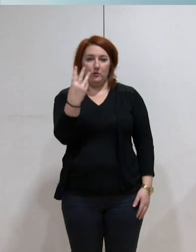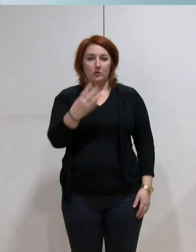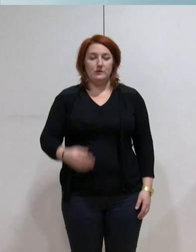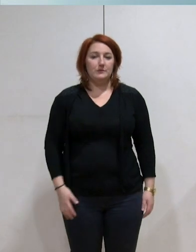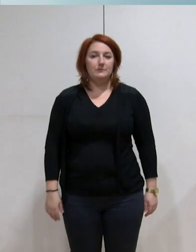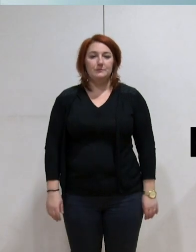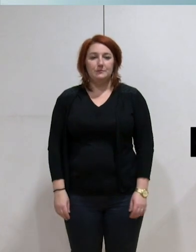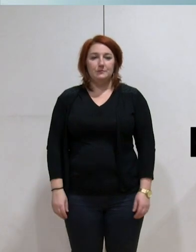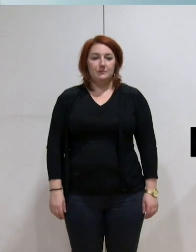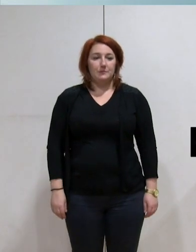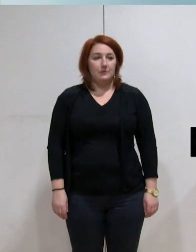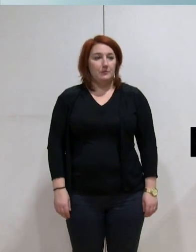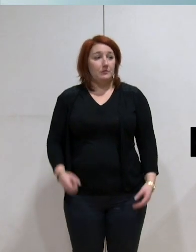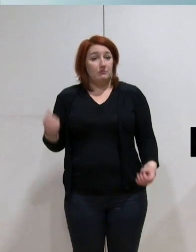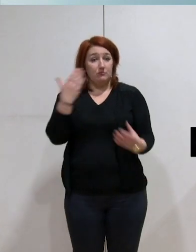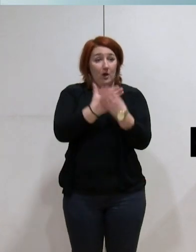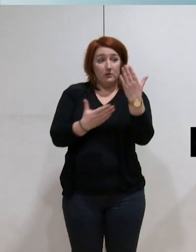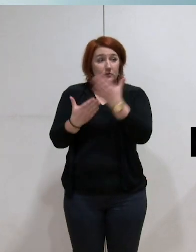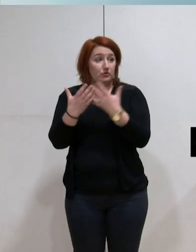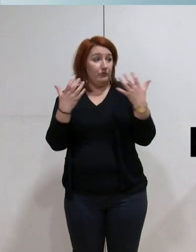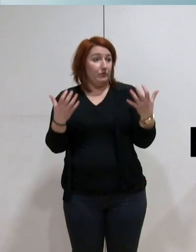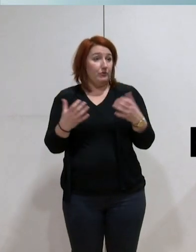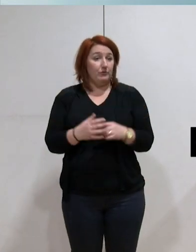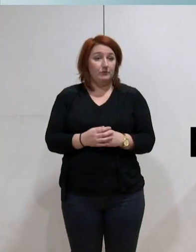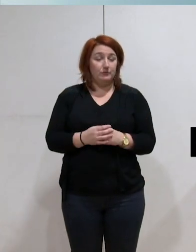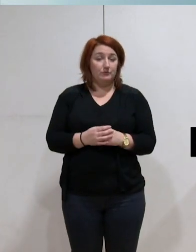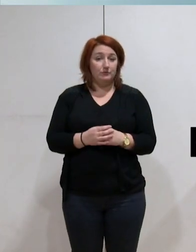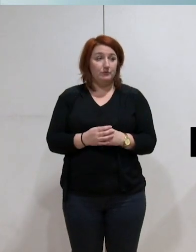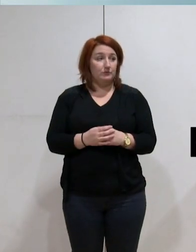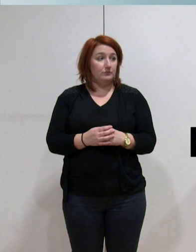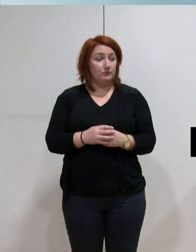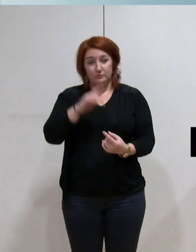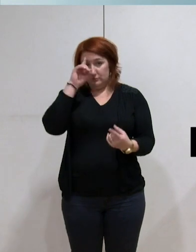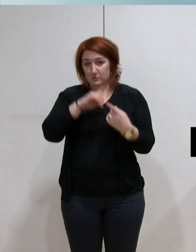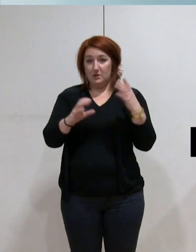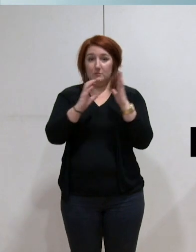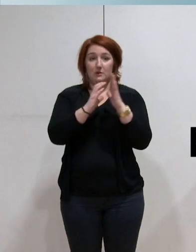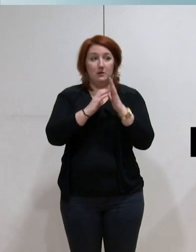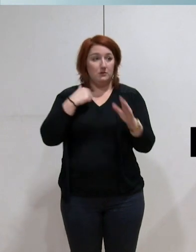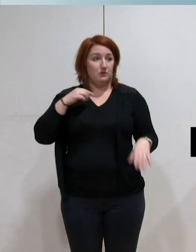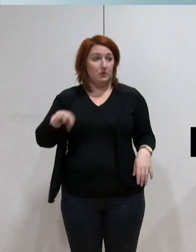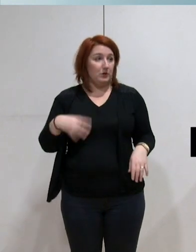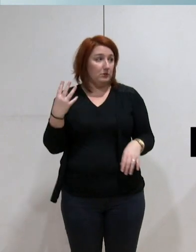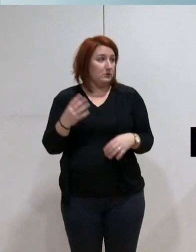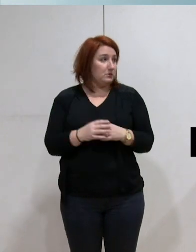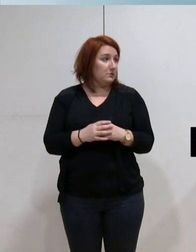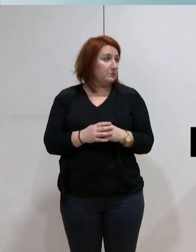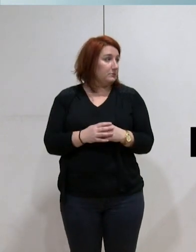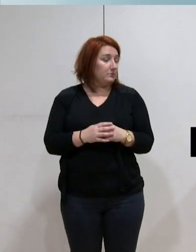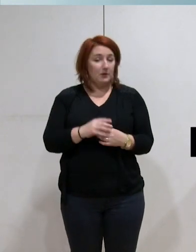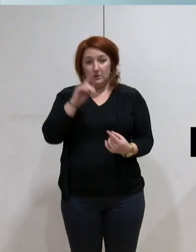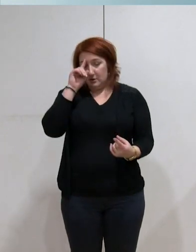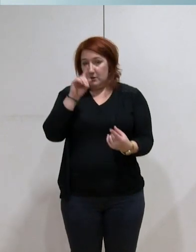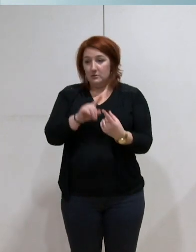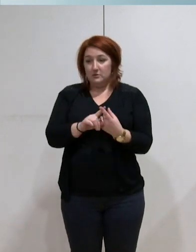14 y y a-t-il des interventions sur cette délibération numéro 14 donc elle porte